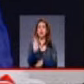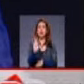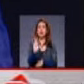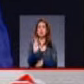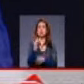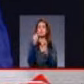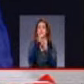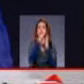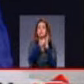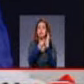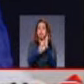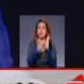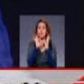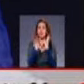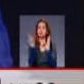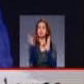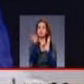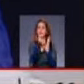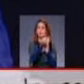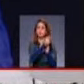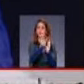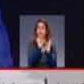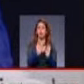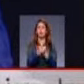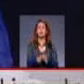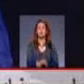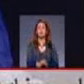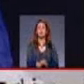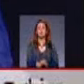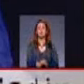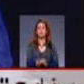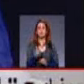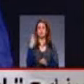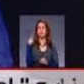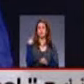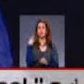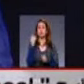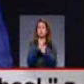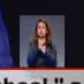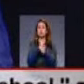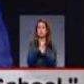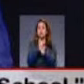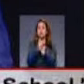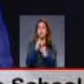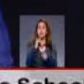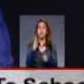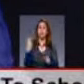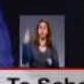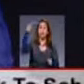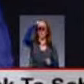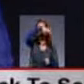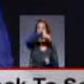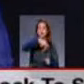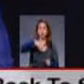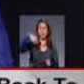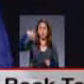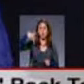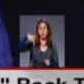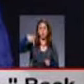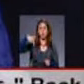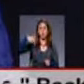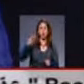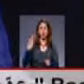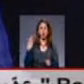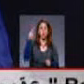ليه شدته وبعدين تنتهي. ارجوكم بصوا على كوبري اكتوبر عشان تعرفوا